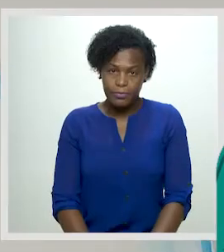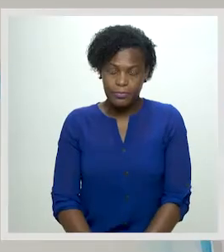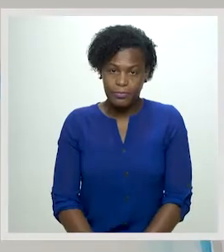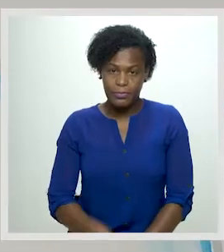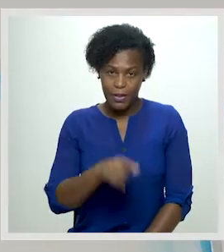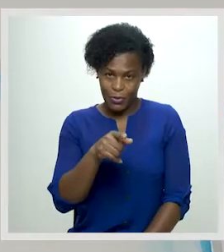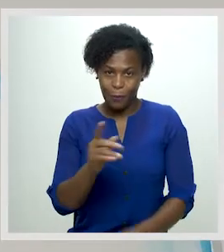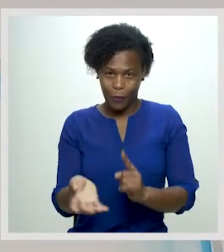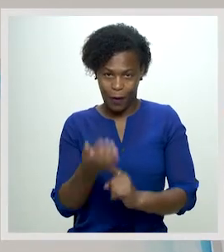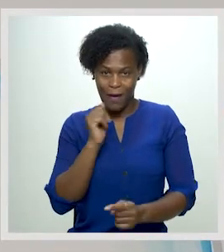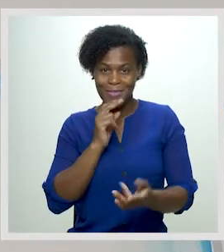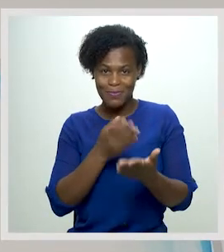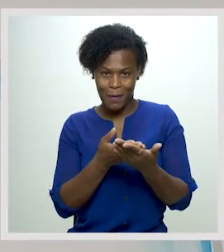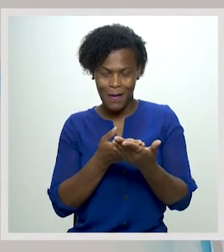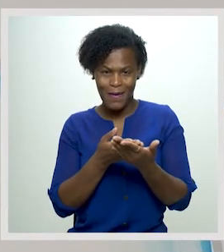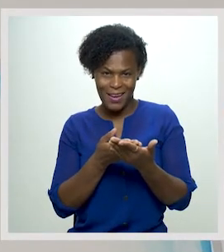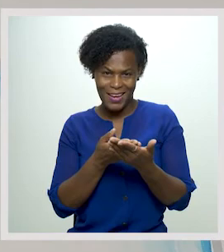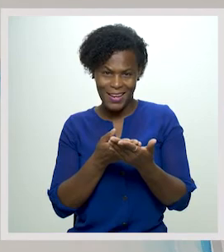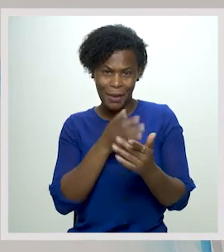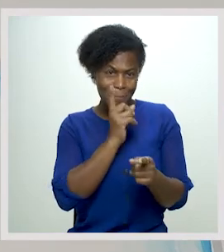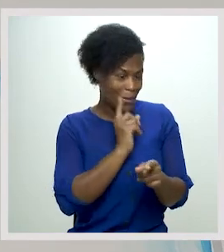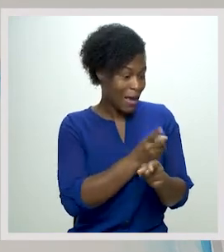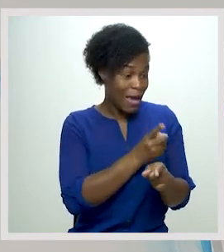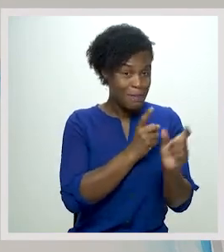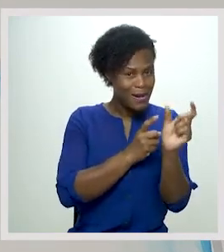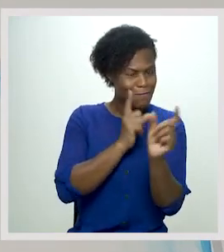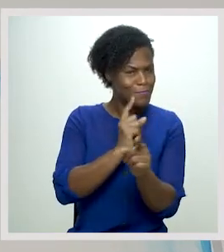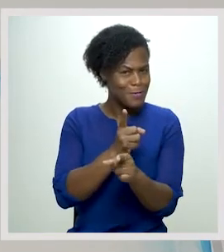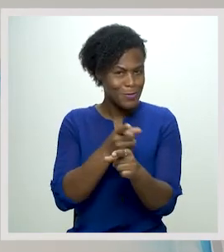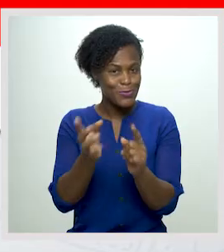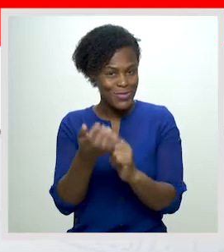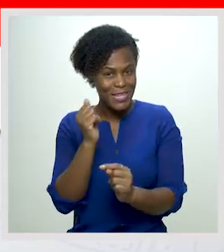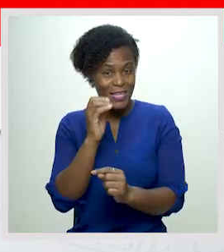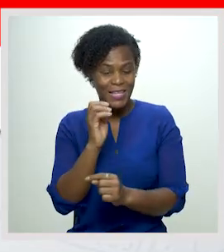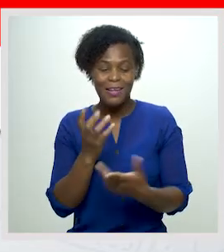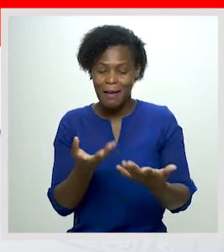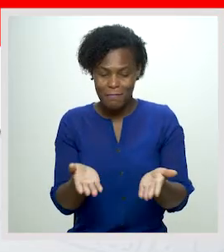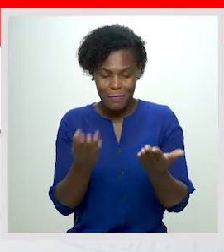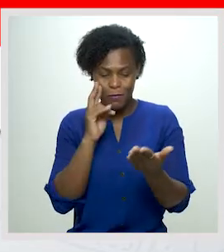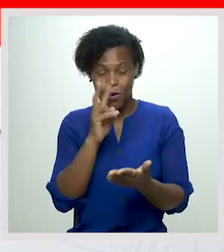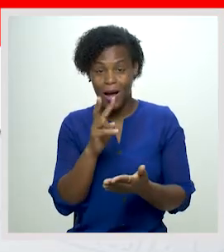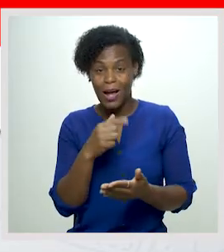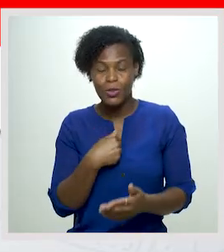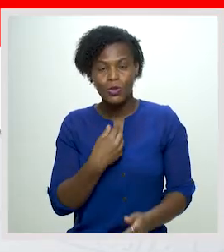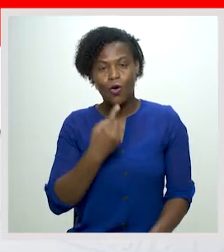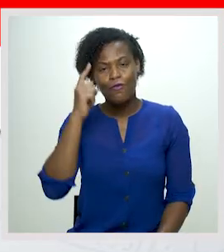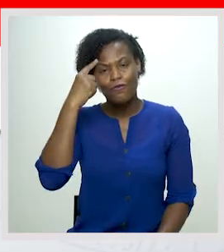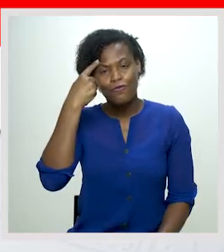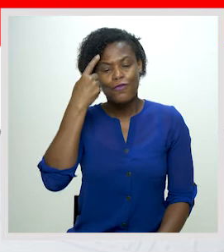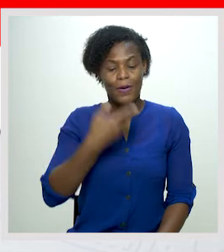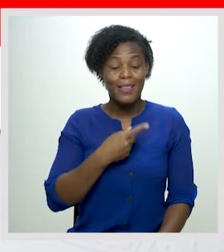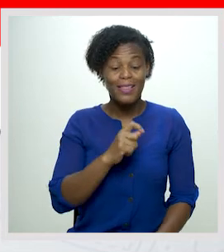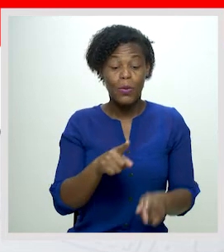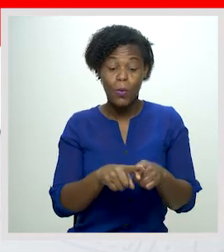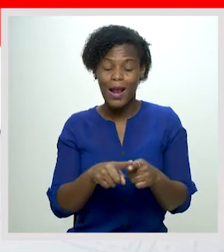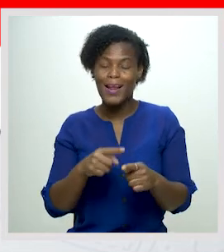Tu as réussi à trouver des synonymes? Oui, on y va. On va voir ensemble. Je suis fou de, c'est la même